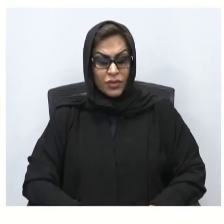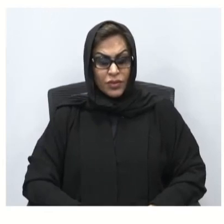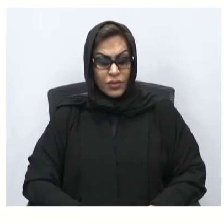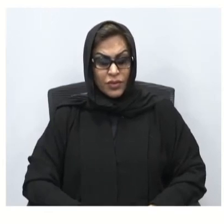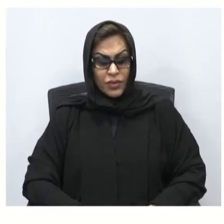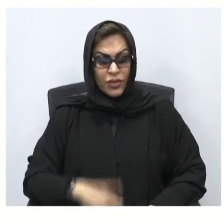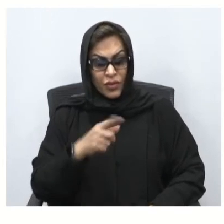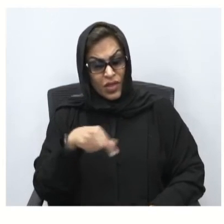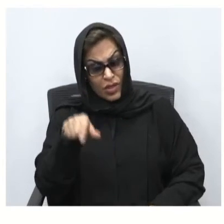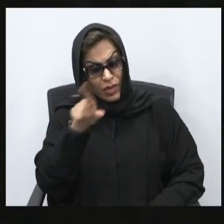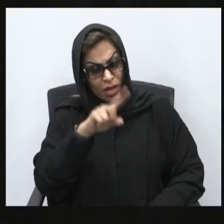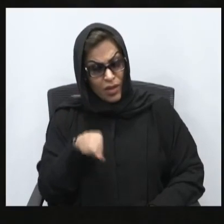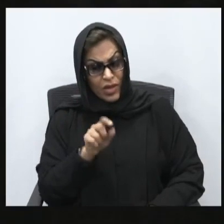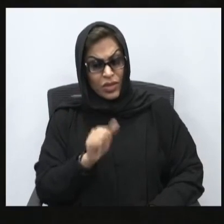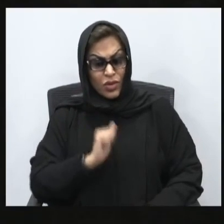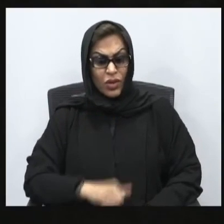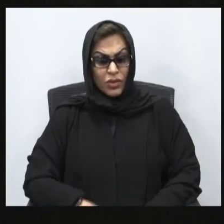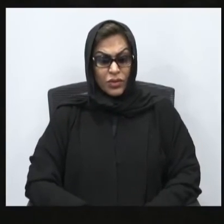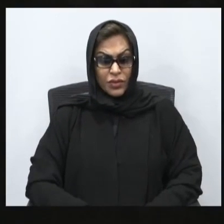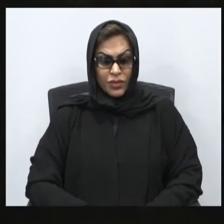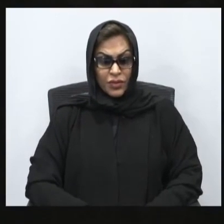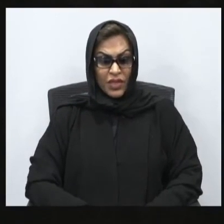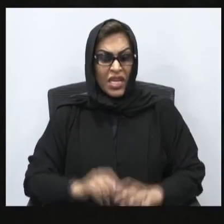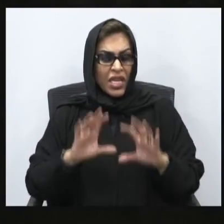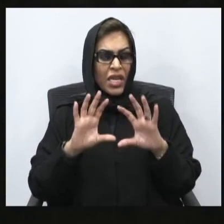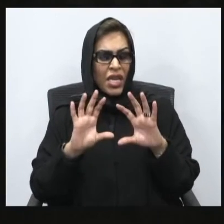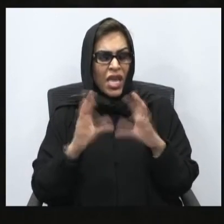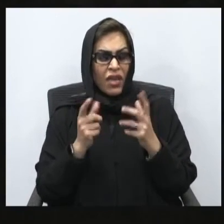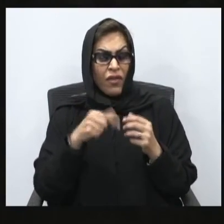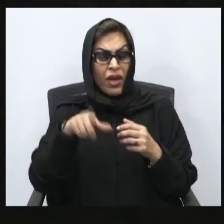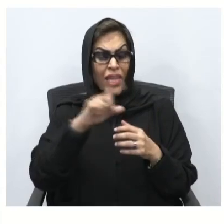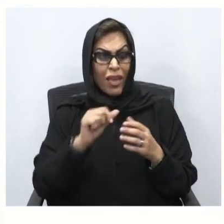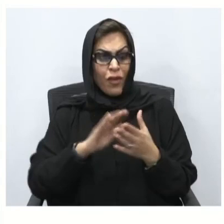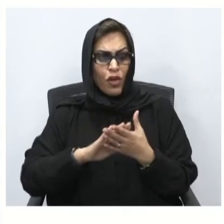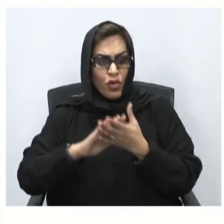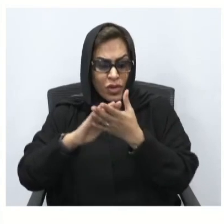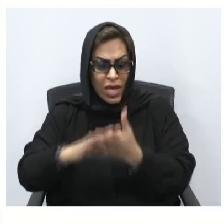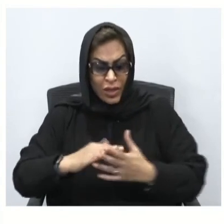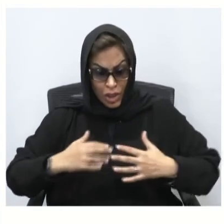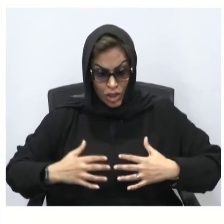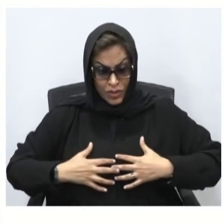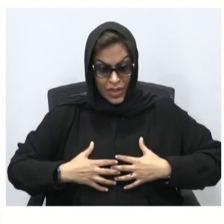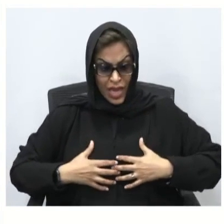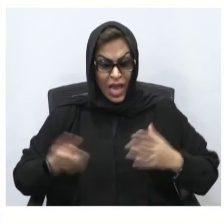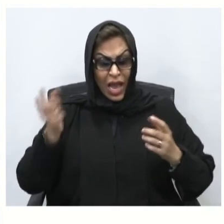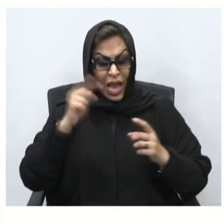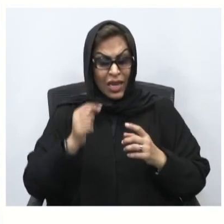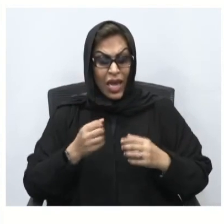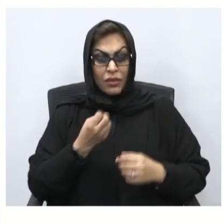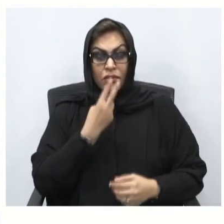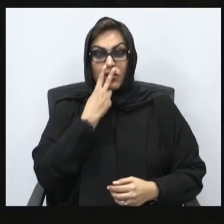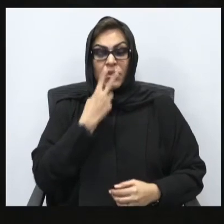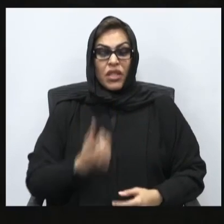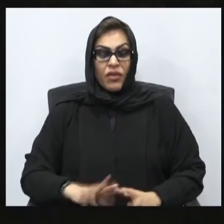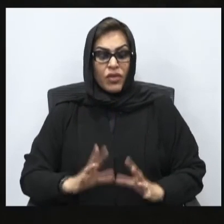طلابي وطالبات دعونا نجيب على الاسئله التاليه كيف يساعد الحجاب الحاجز على التنفس في ماذا قرات صفحه